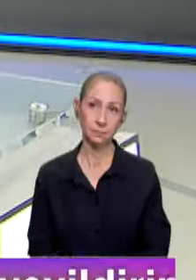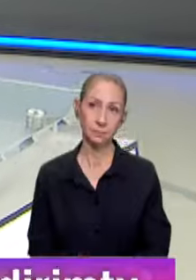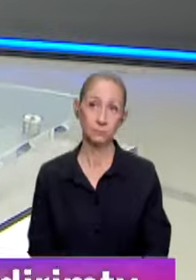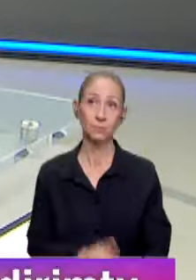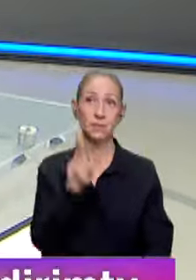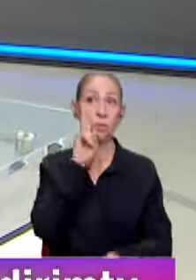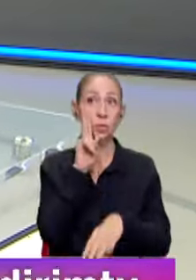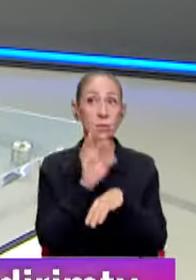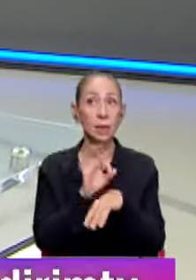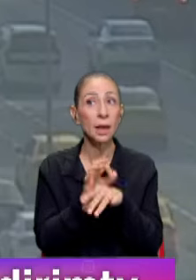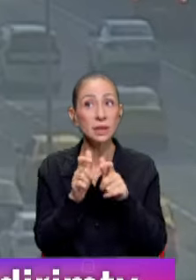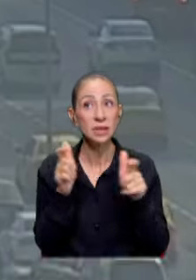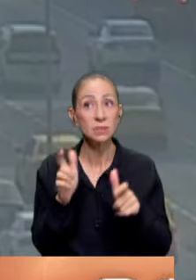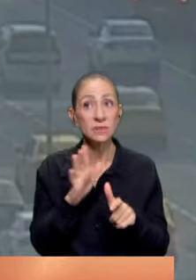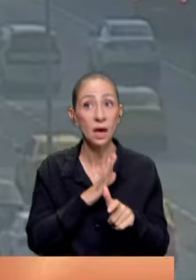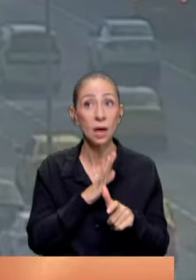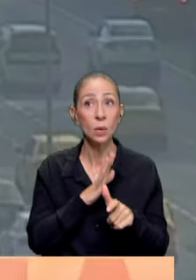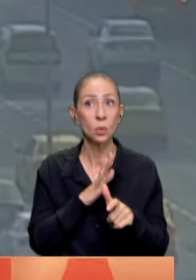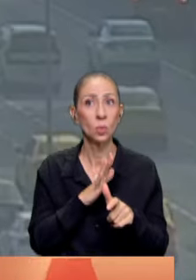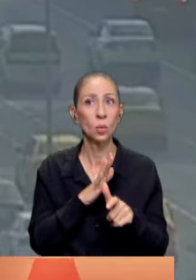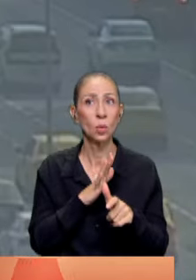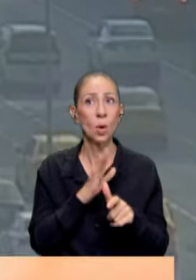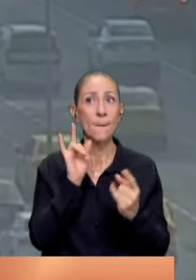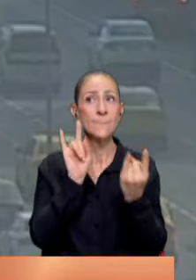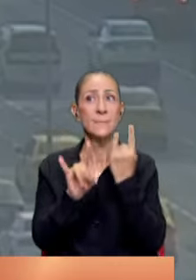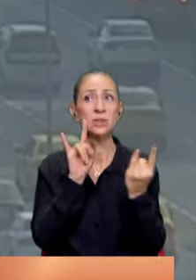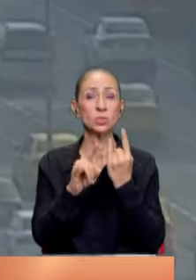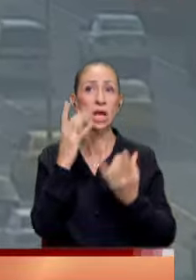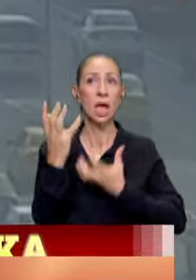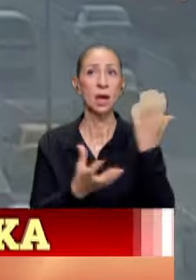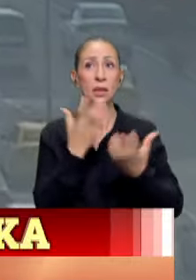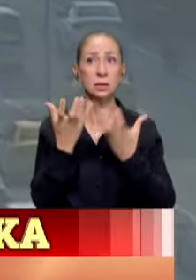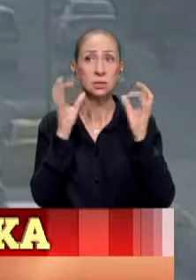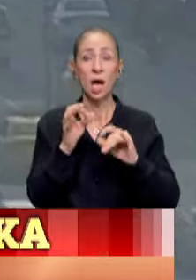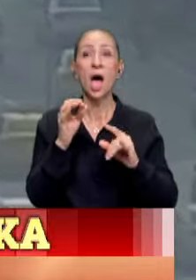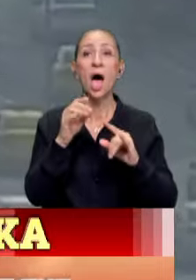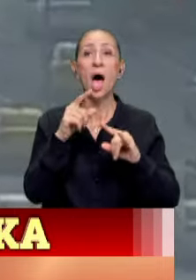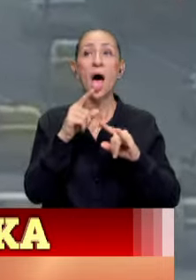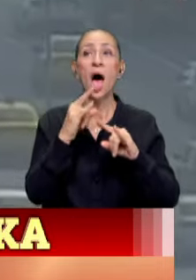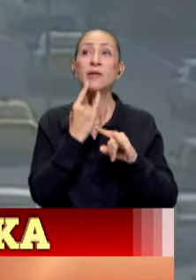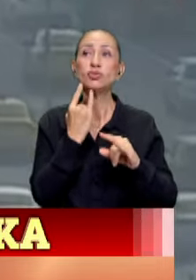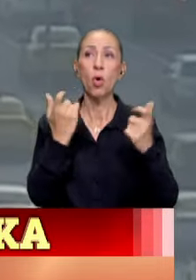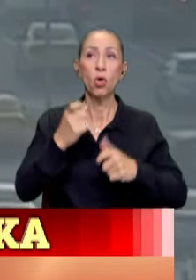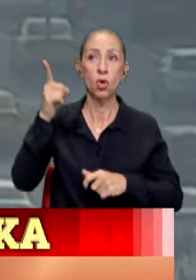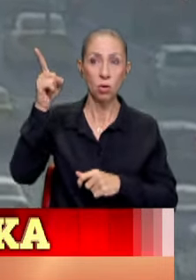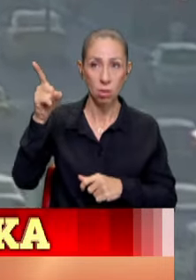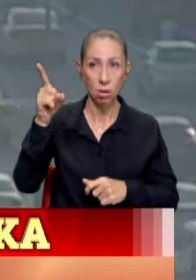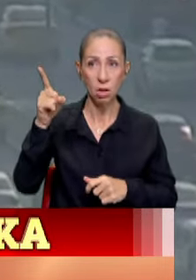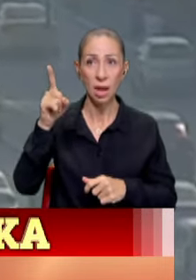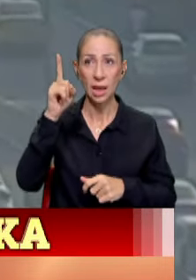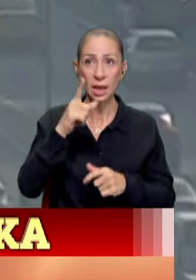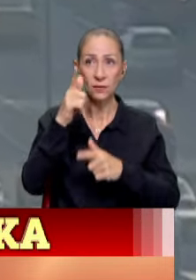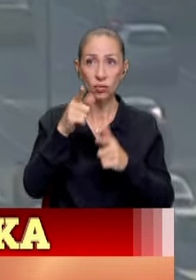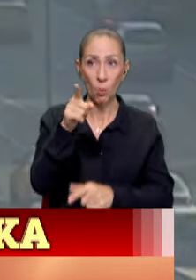Efendim bir son dakika gelişmemiz var E metrobüste yangın çıktı Halıcıoğlu durağında ilk